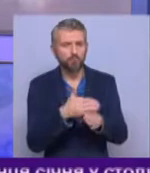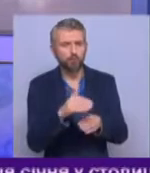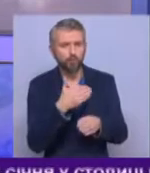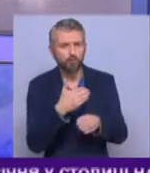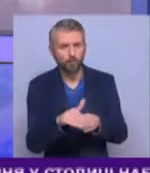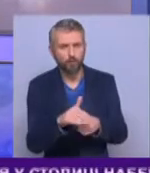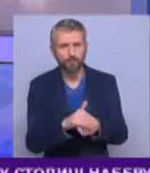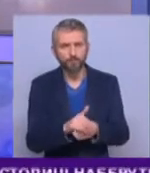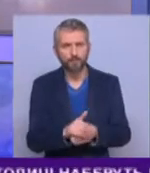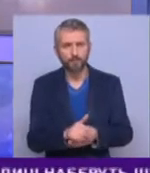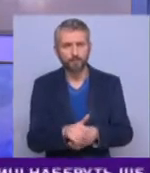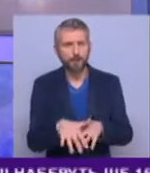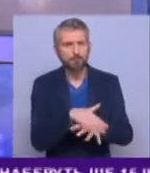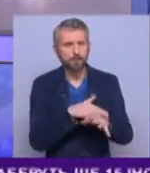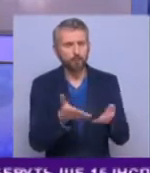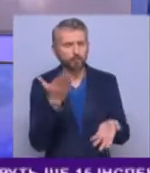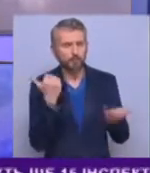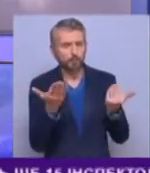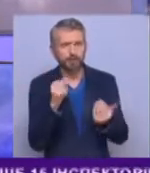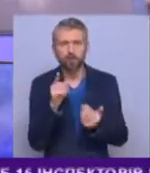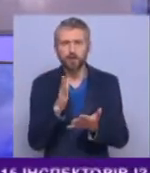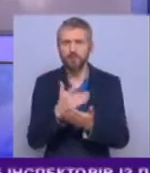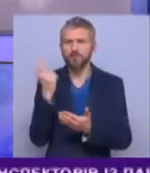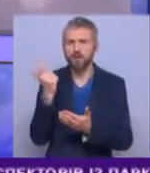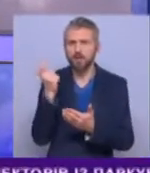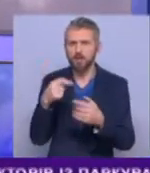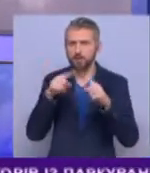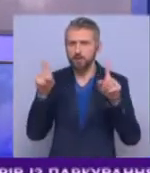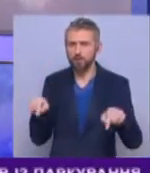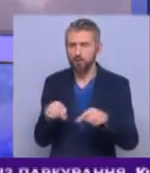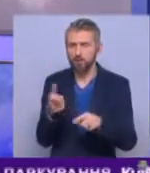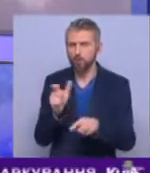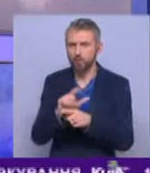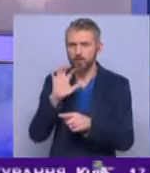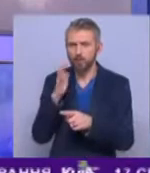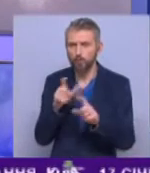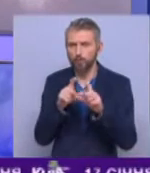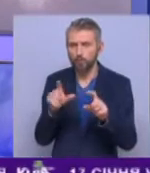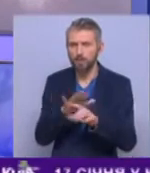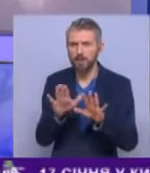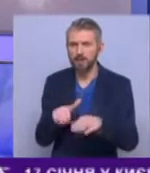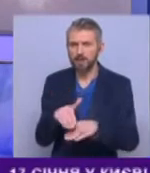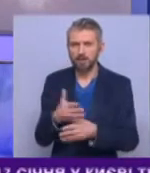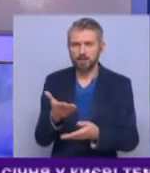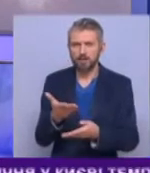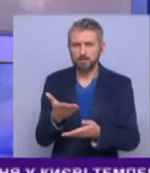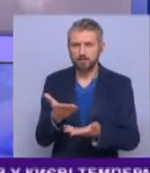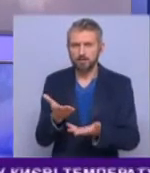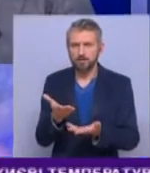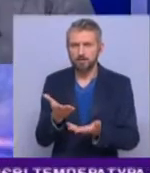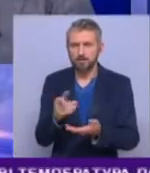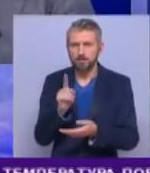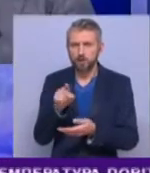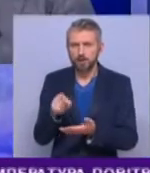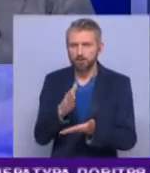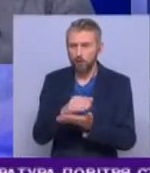якраз масовий демонтаж. Але там же є власники цих білбордів, це дуже серйозні контори, це ж не тільки стихійні, вони ж